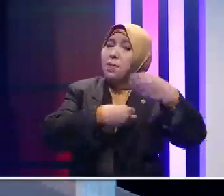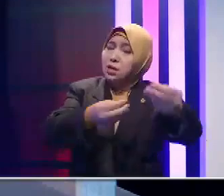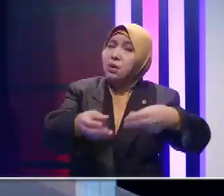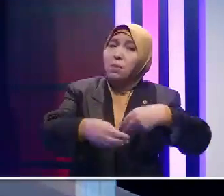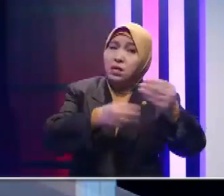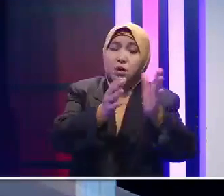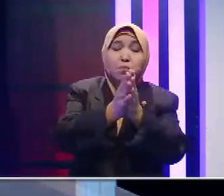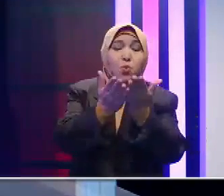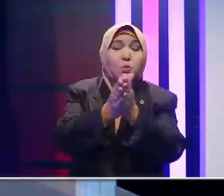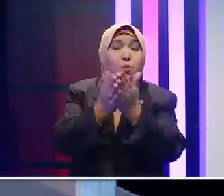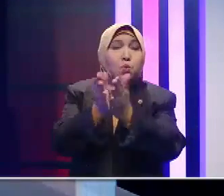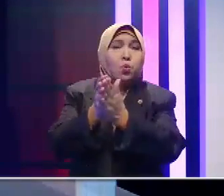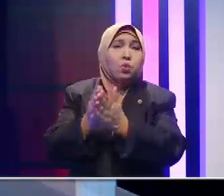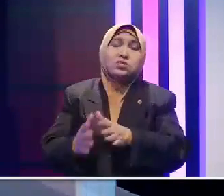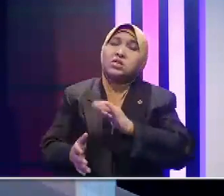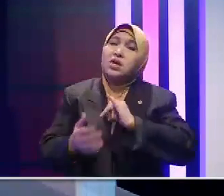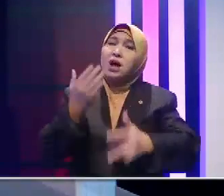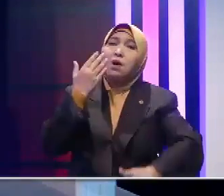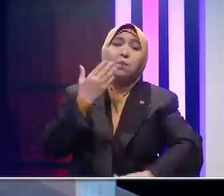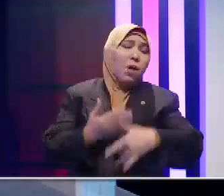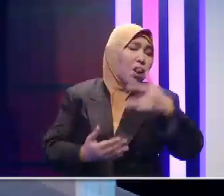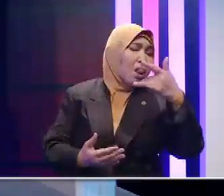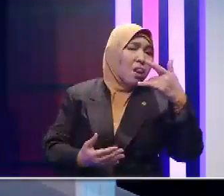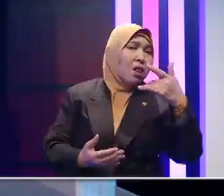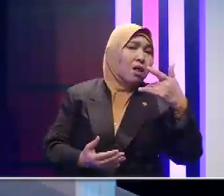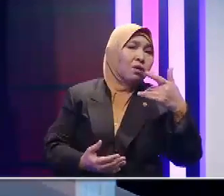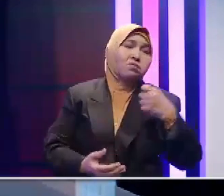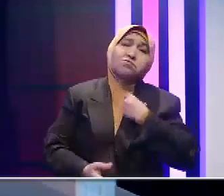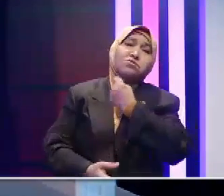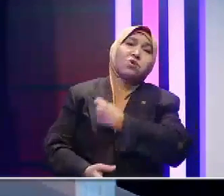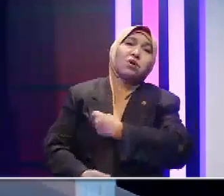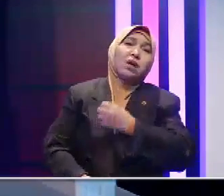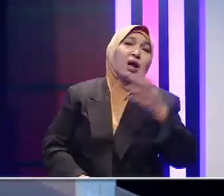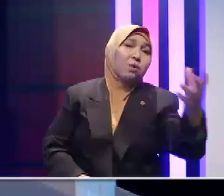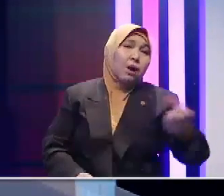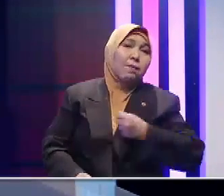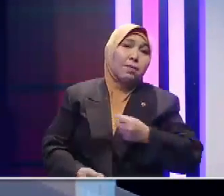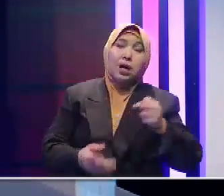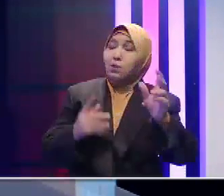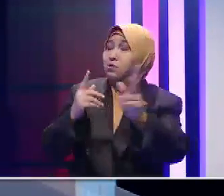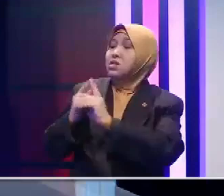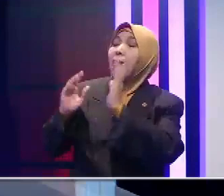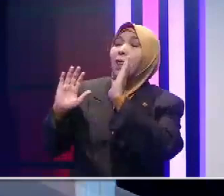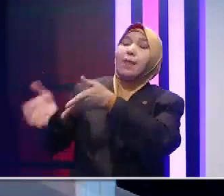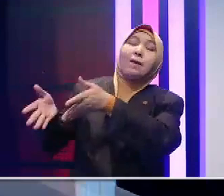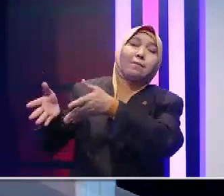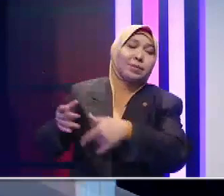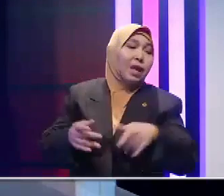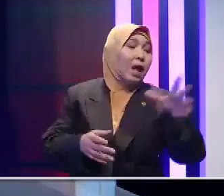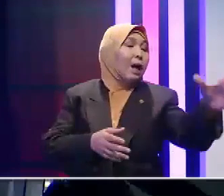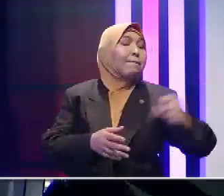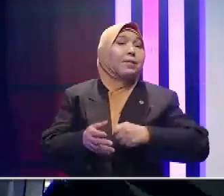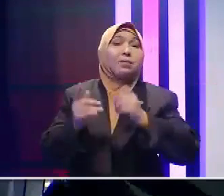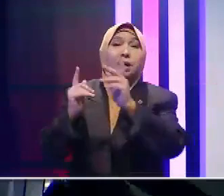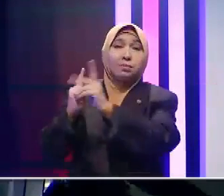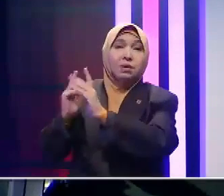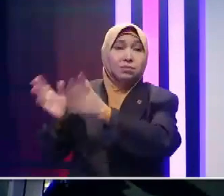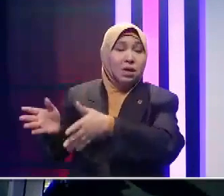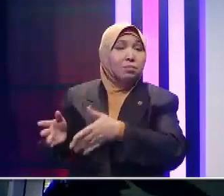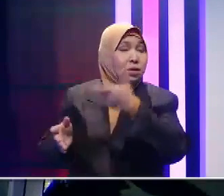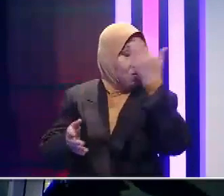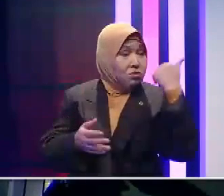dan buku-buku dan sebagainya. Saya awal-awalnya, sorry lah, aku ambil, aku simpan je lah. Pelanggan ni pelanggan yang sangat